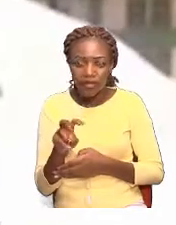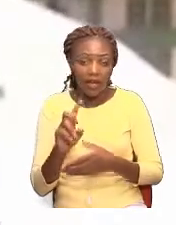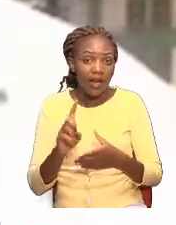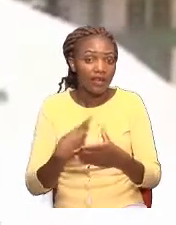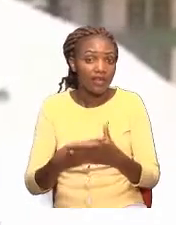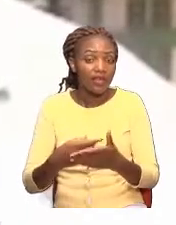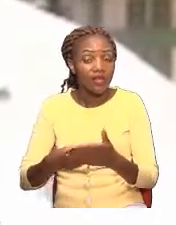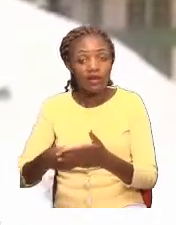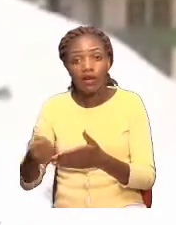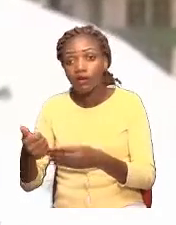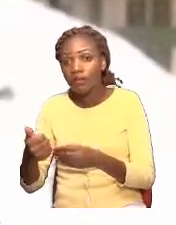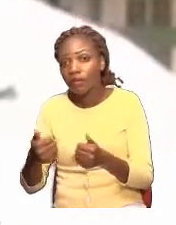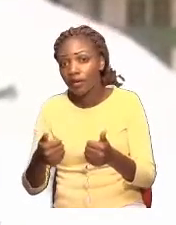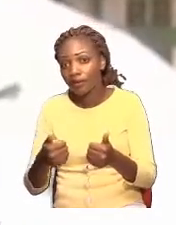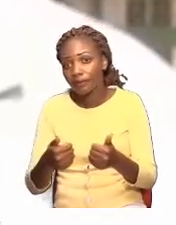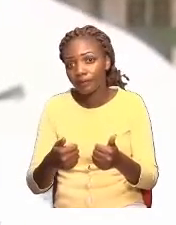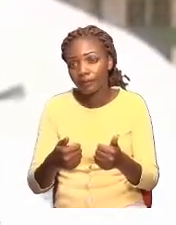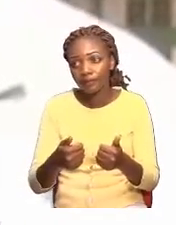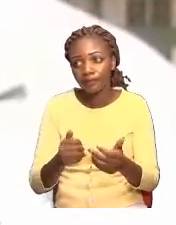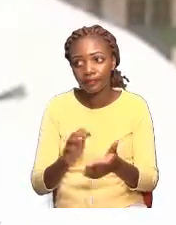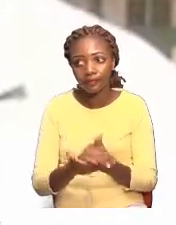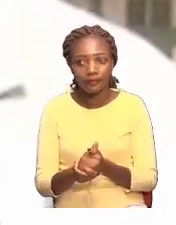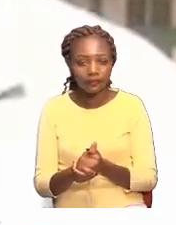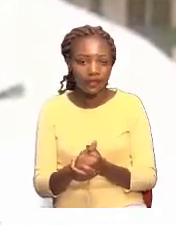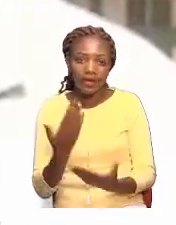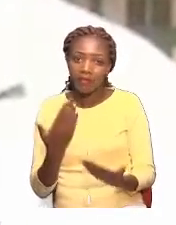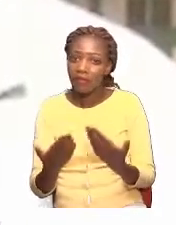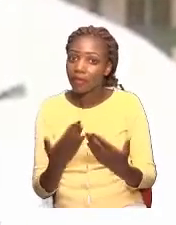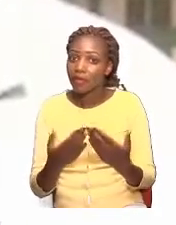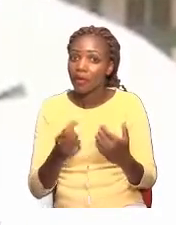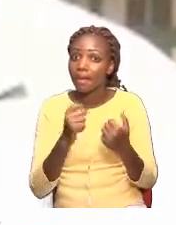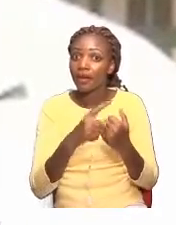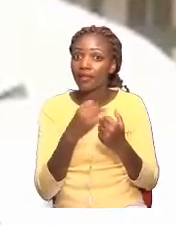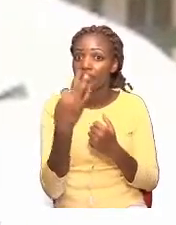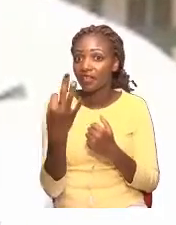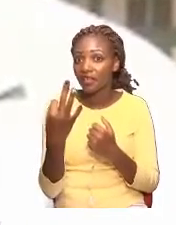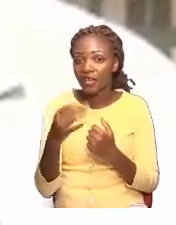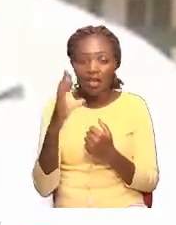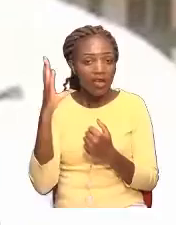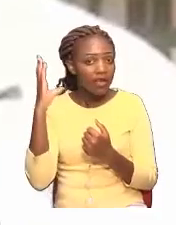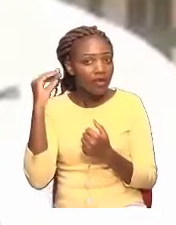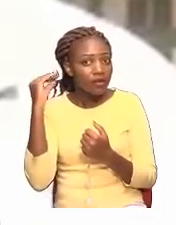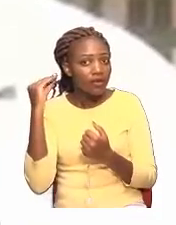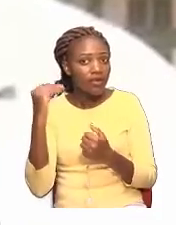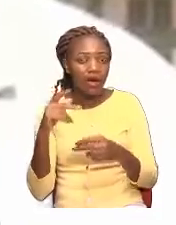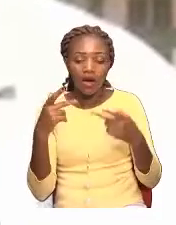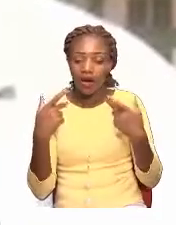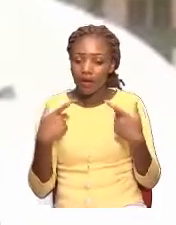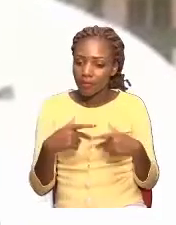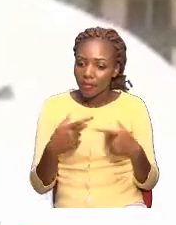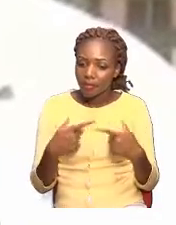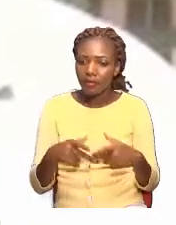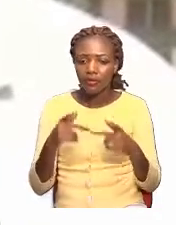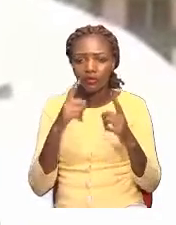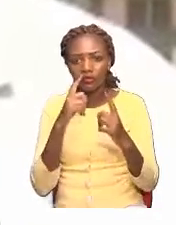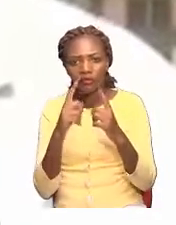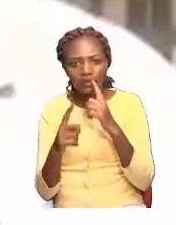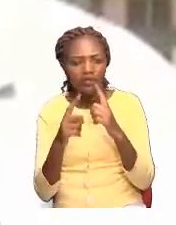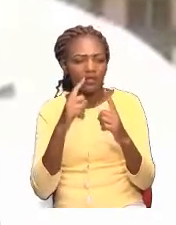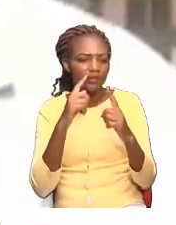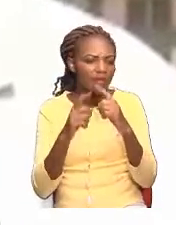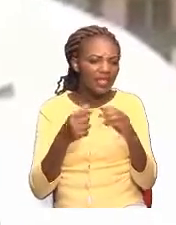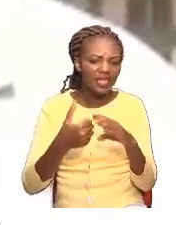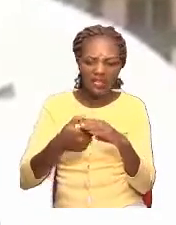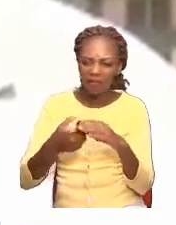njeifikia mwakani tuseme mwezi Wa Hivi k kasema wakufa ukienda kwa ST hakuna mahindi